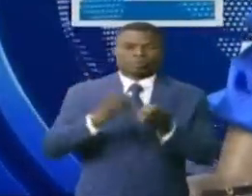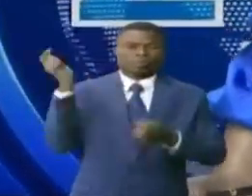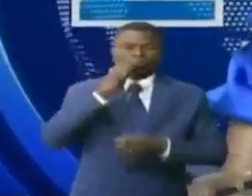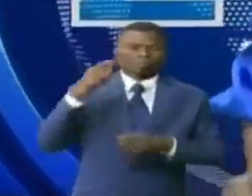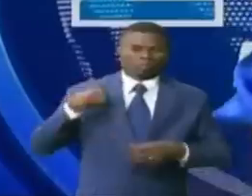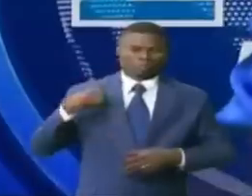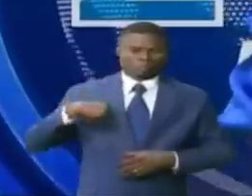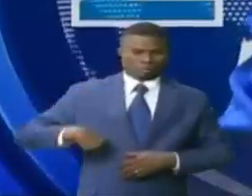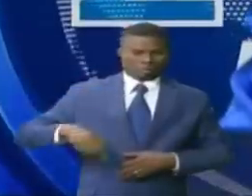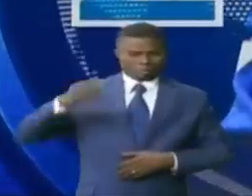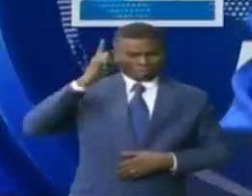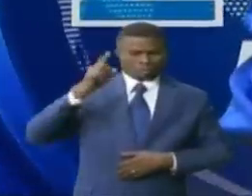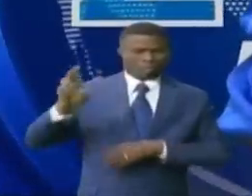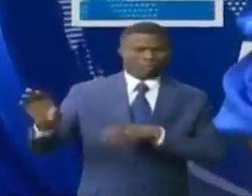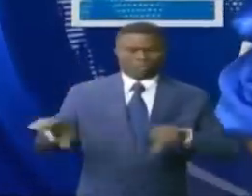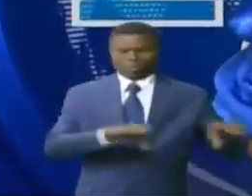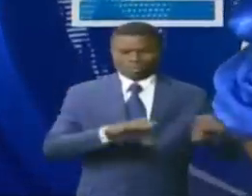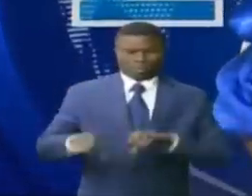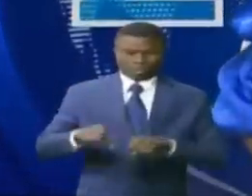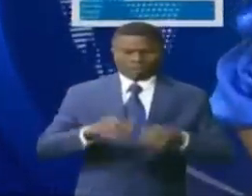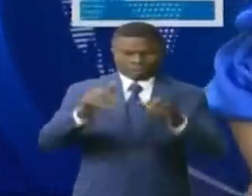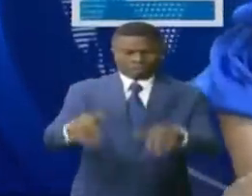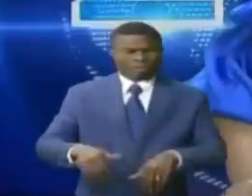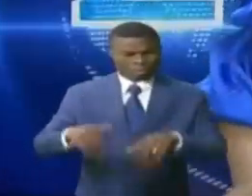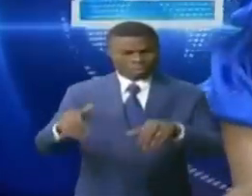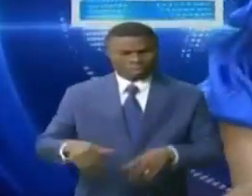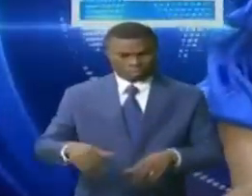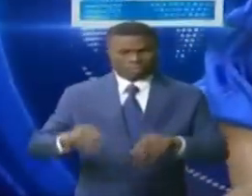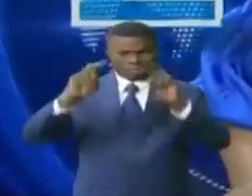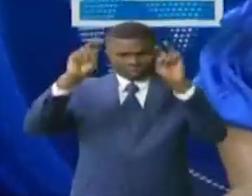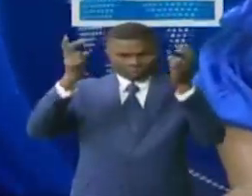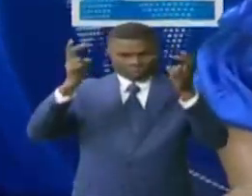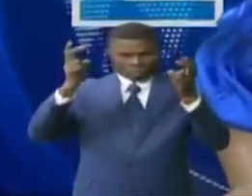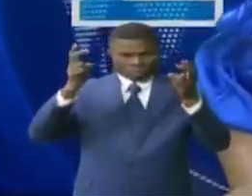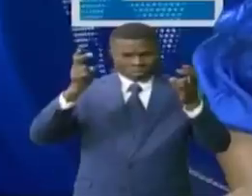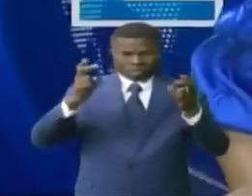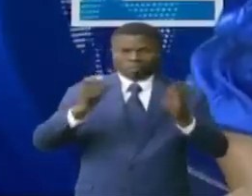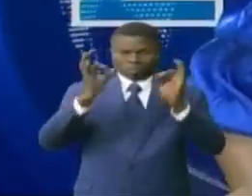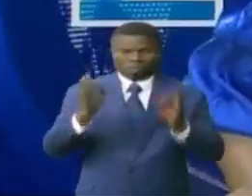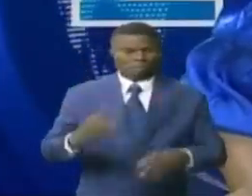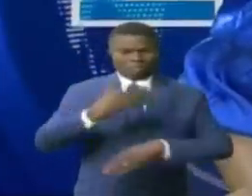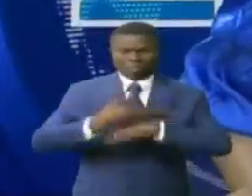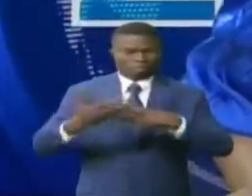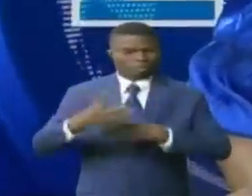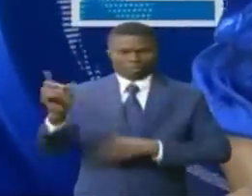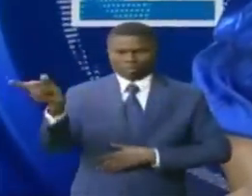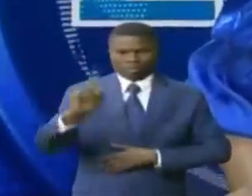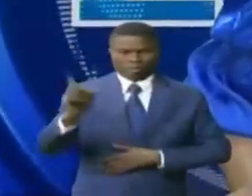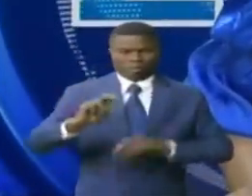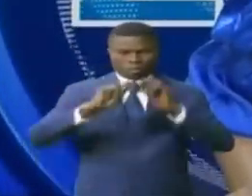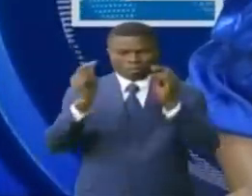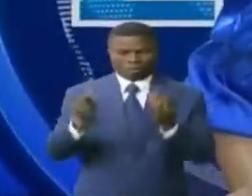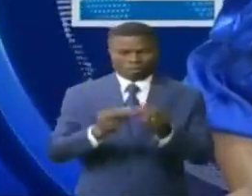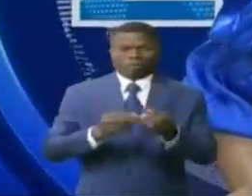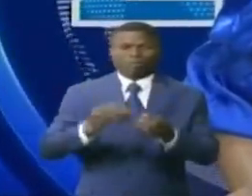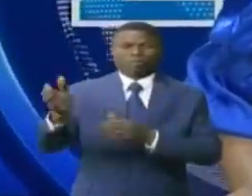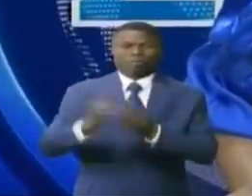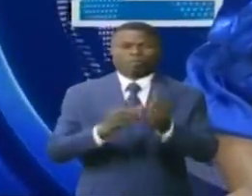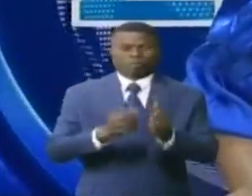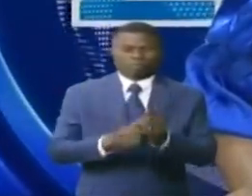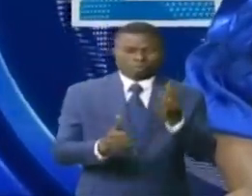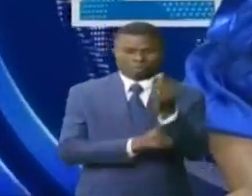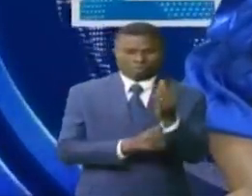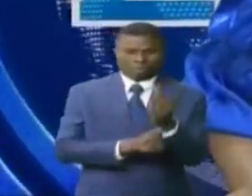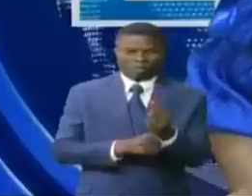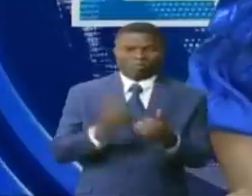que les activités d'agriculture urbaine, en aucun cas des constructions. Ces groupes d'expoliateurs se basaient sur